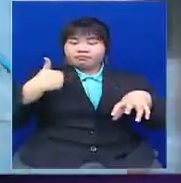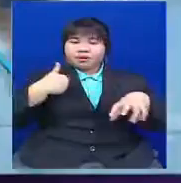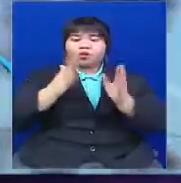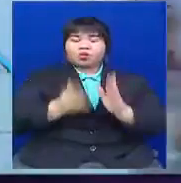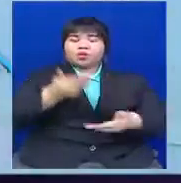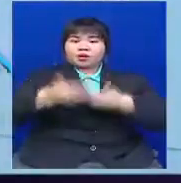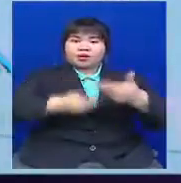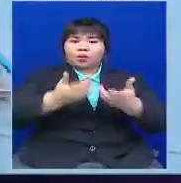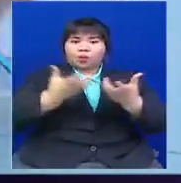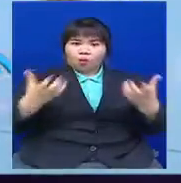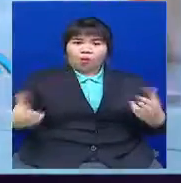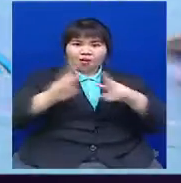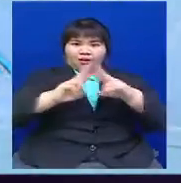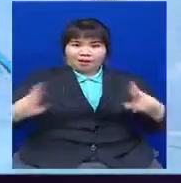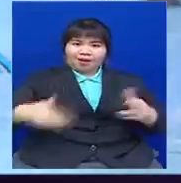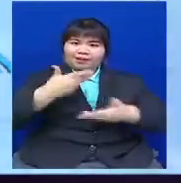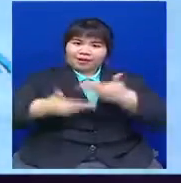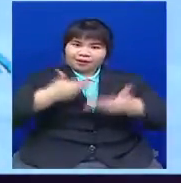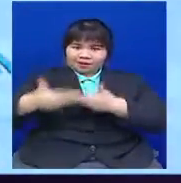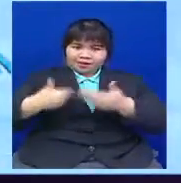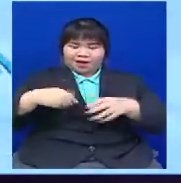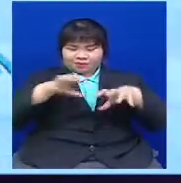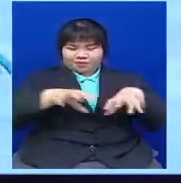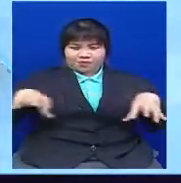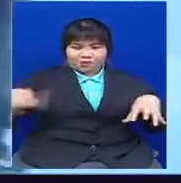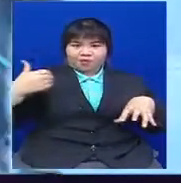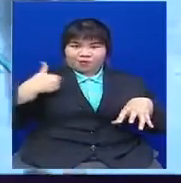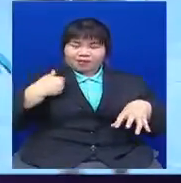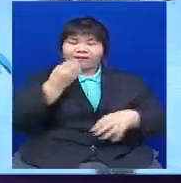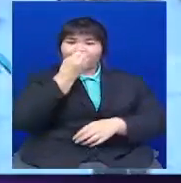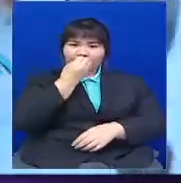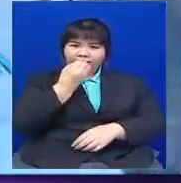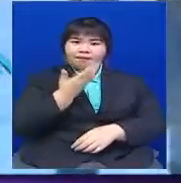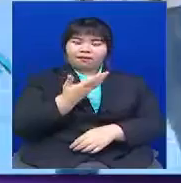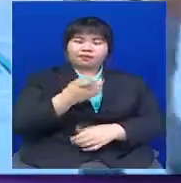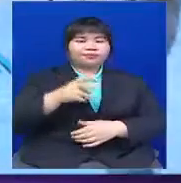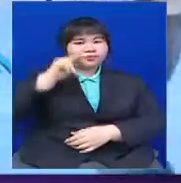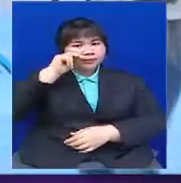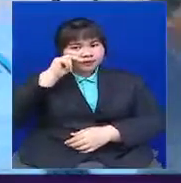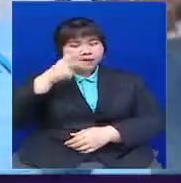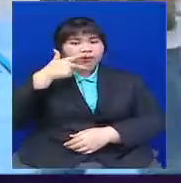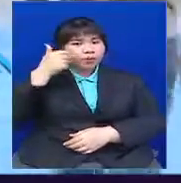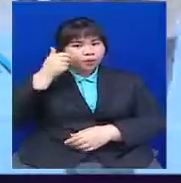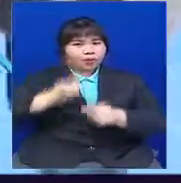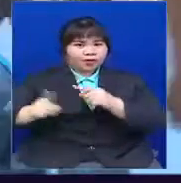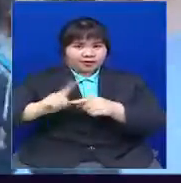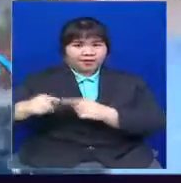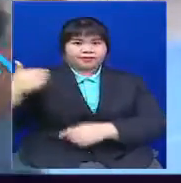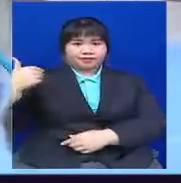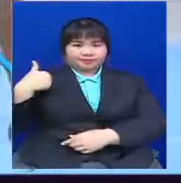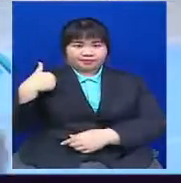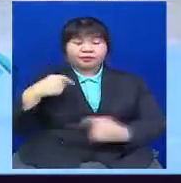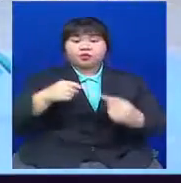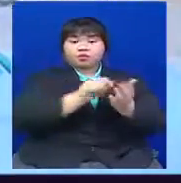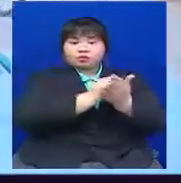ค้าแม่ค้าออกมาตั้งร้านจำหน่ายสินค้ากันเป็นจำนวนมากไม่ว่าจะเป็นอาหารเครื่องดื่มและขนมขบเคี้ยวครับทางด้านของการอ